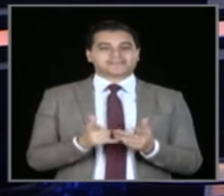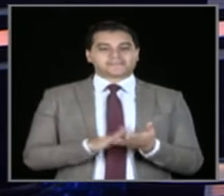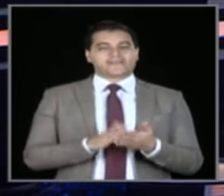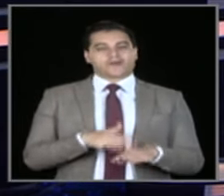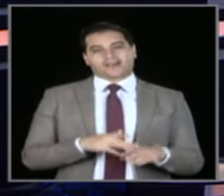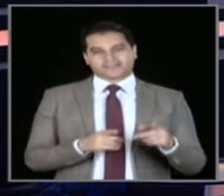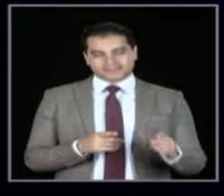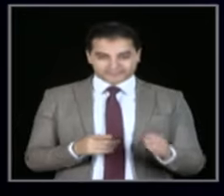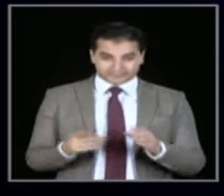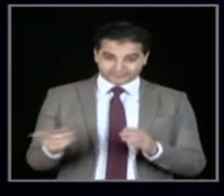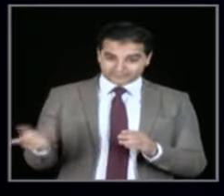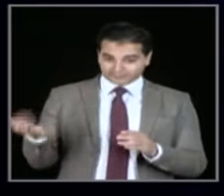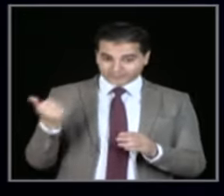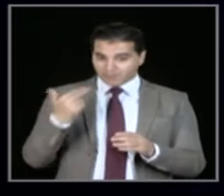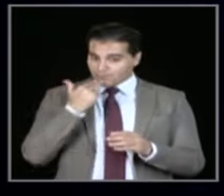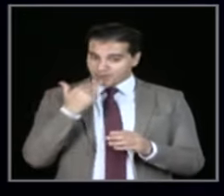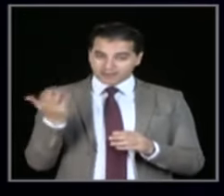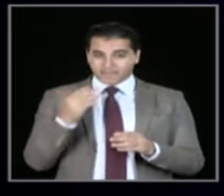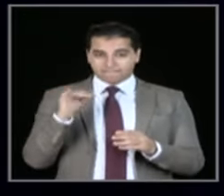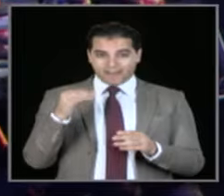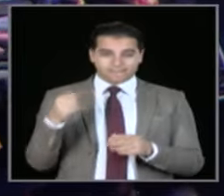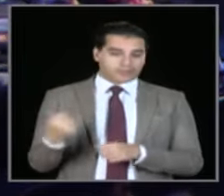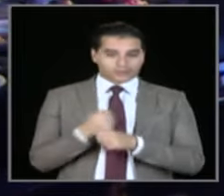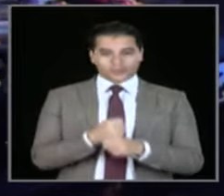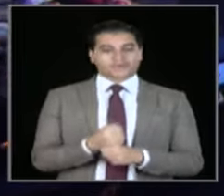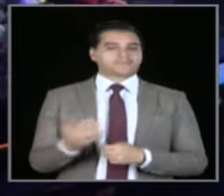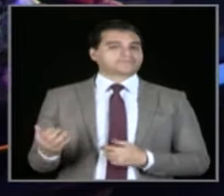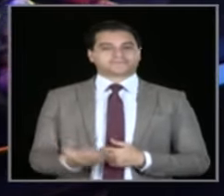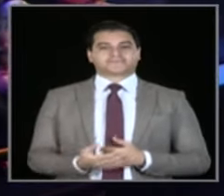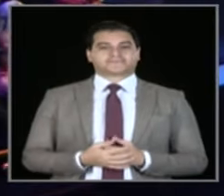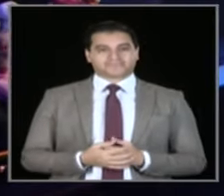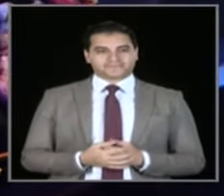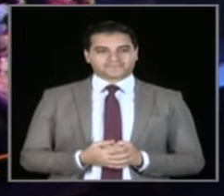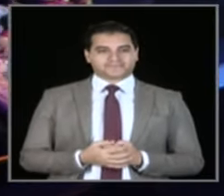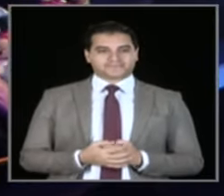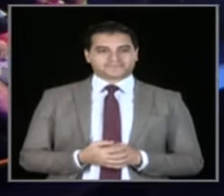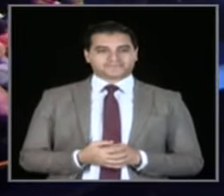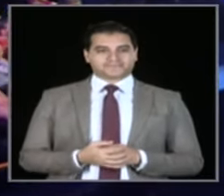عليك يا سليم. عايزين محمد محمود ينضم لينا.